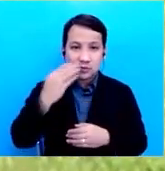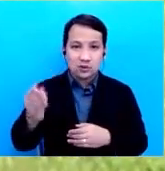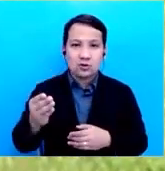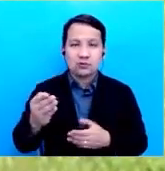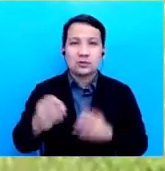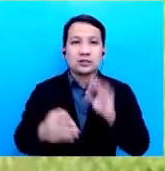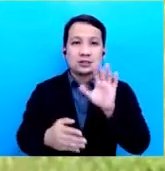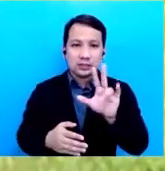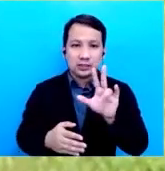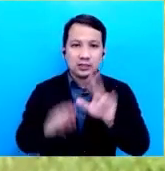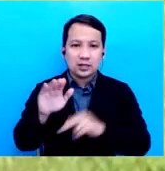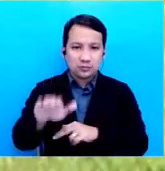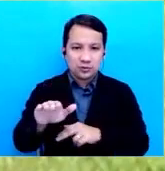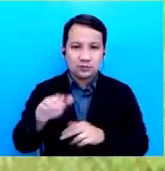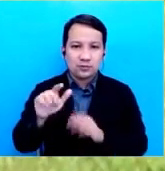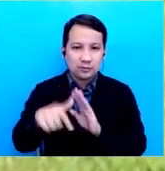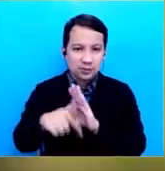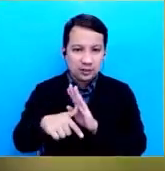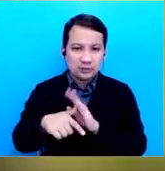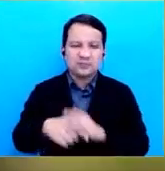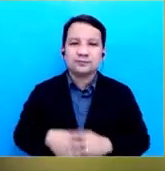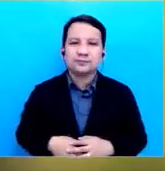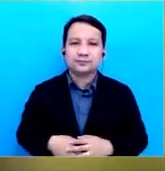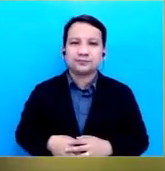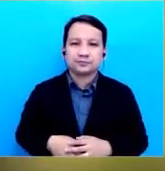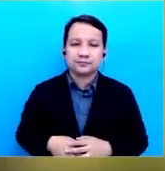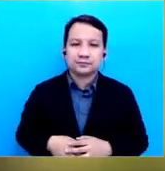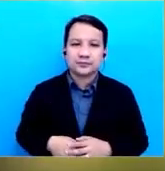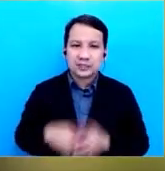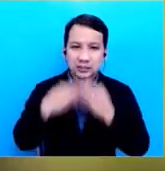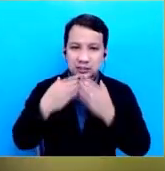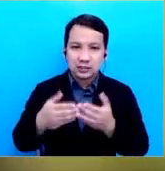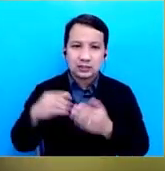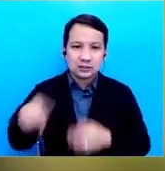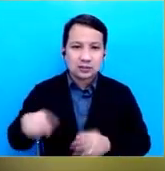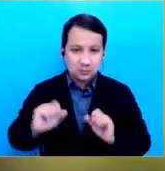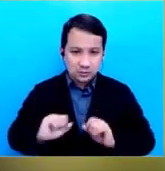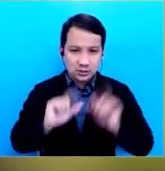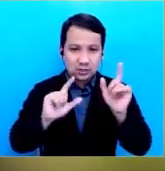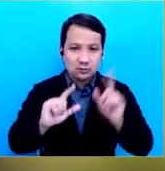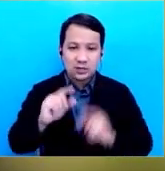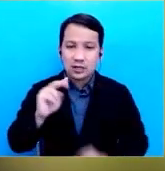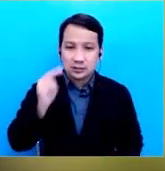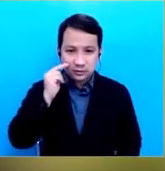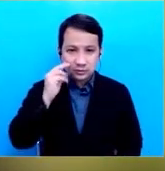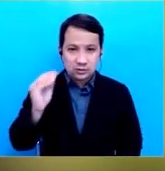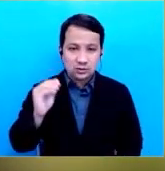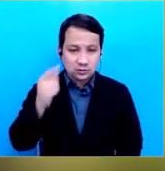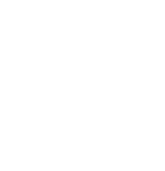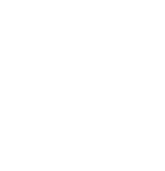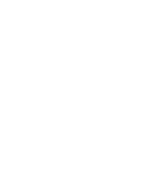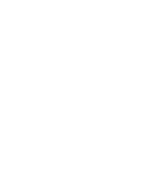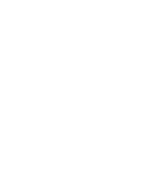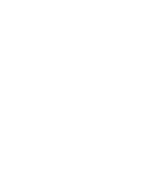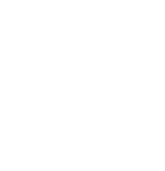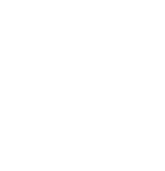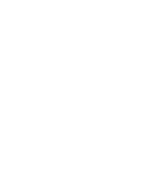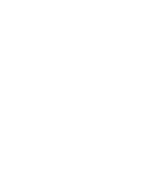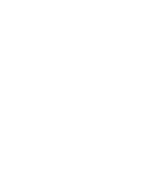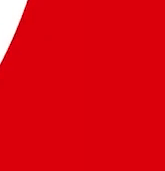alas 3 ng hapon mamaya. Gretchen. Maraming salamat live mula Negros Occidental, Gerard de la Peña.